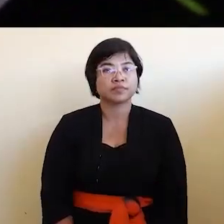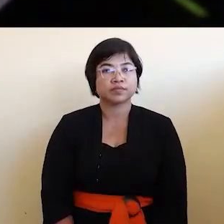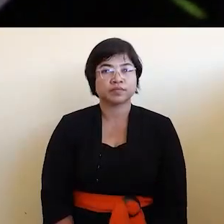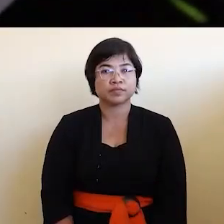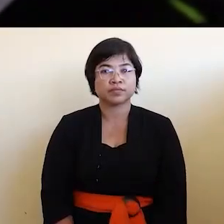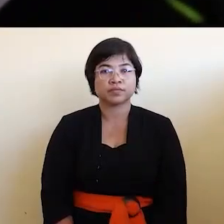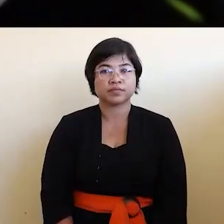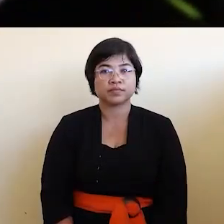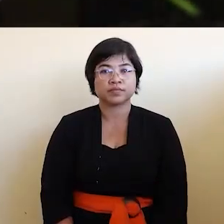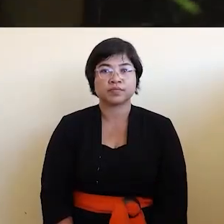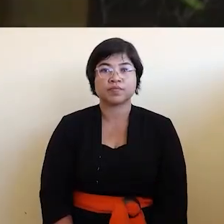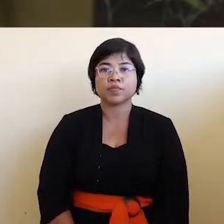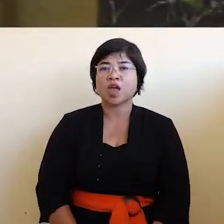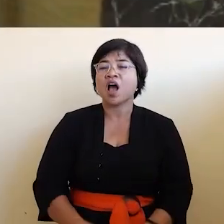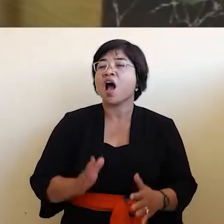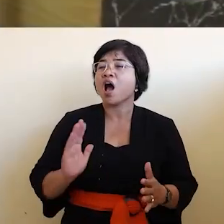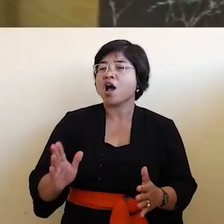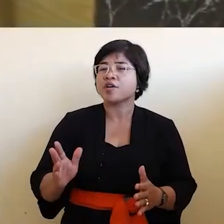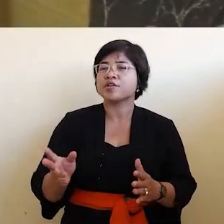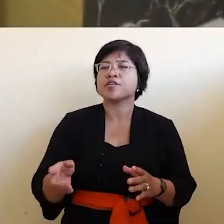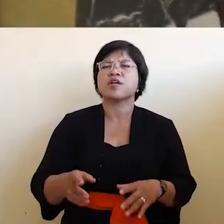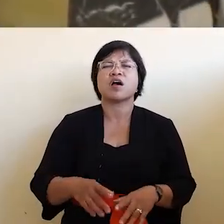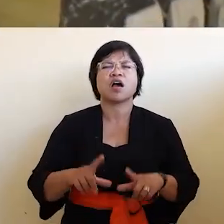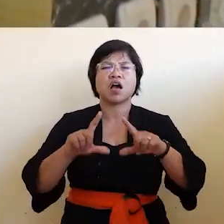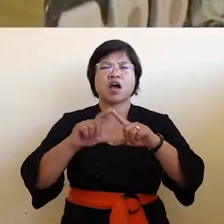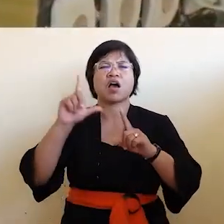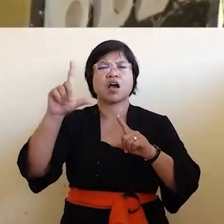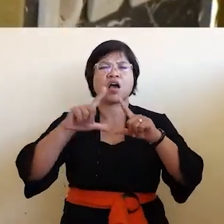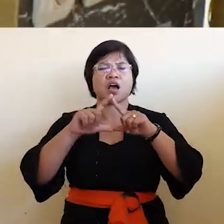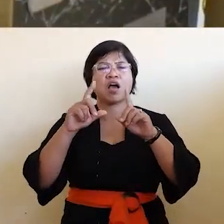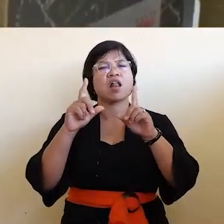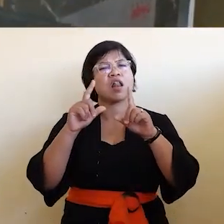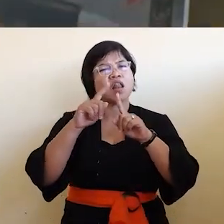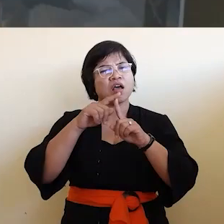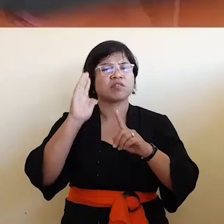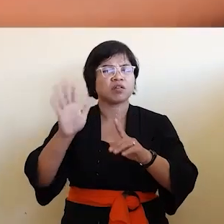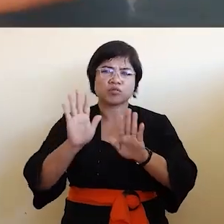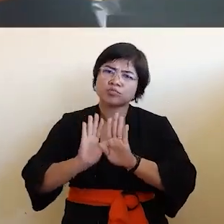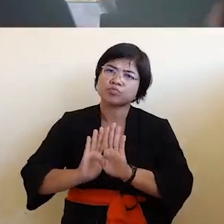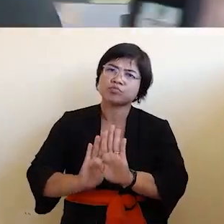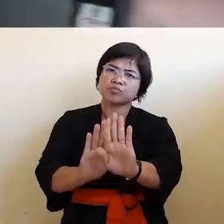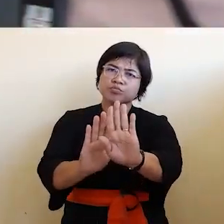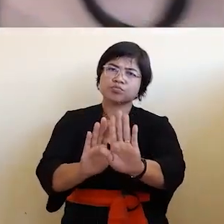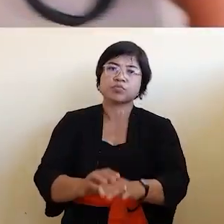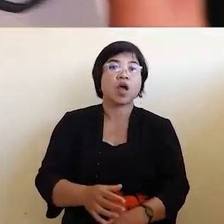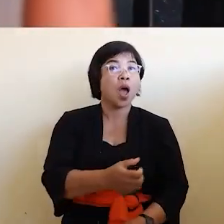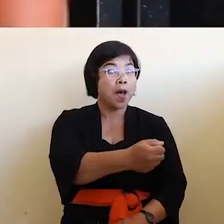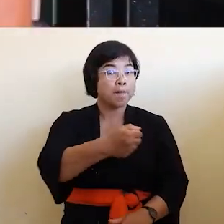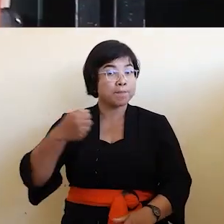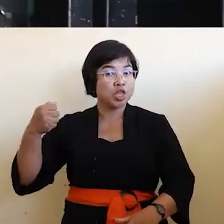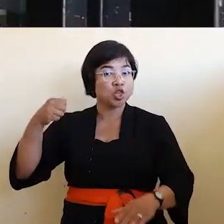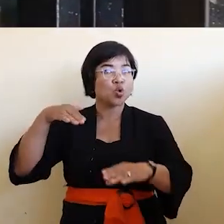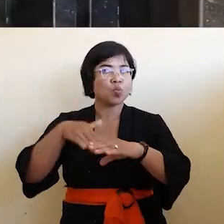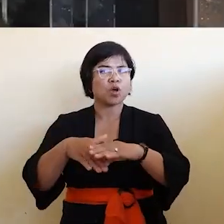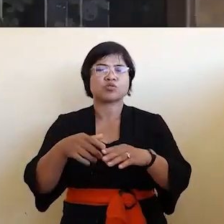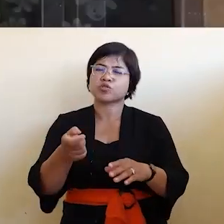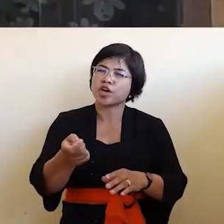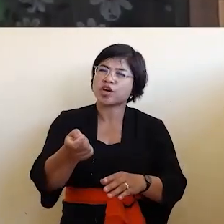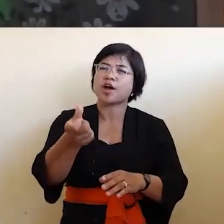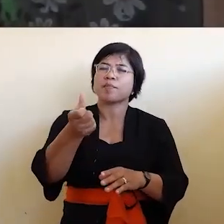Samping fasilitas yang memadai, terdapat aspek pendukung seperti pintu masuk yang mudah diakses,